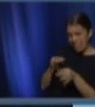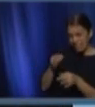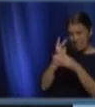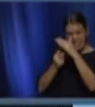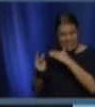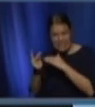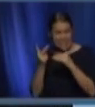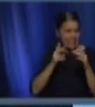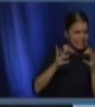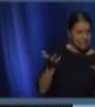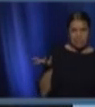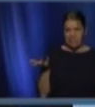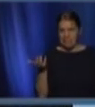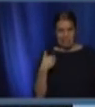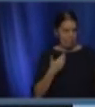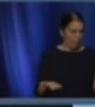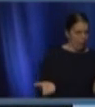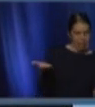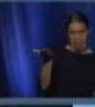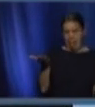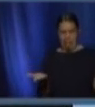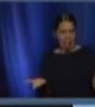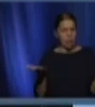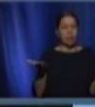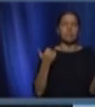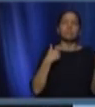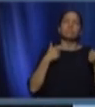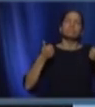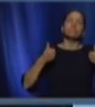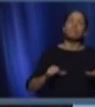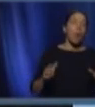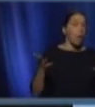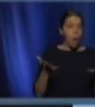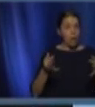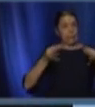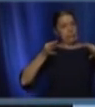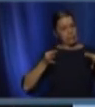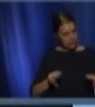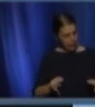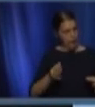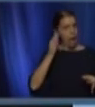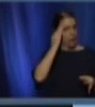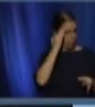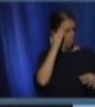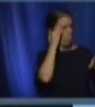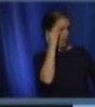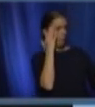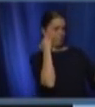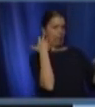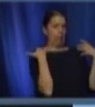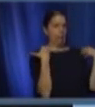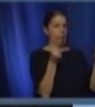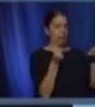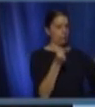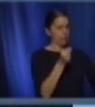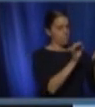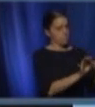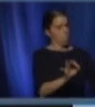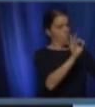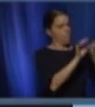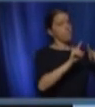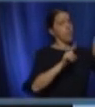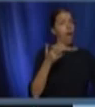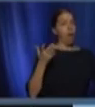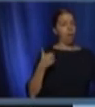situations. Je sais qu'il y a un impact sur la santé mentale, mais les gymnases devront respecter la loi. Les forces policières